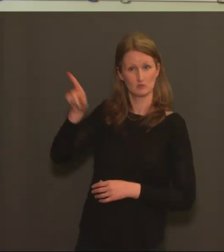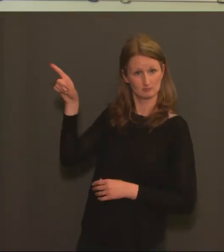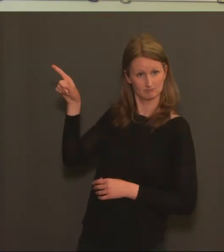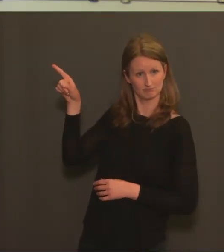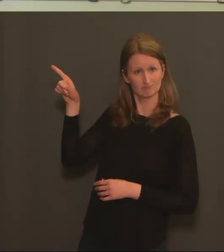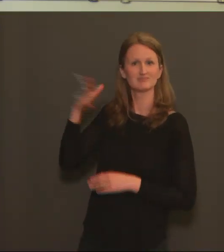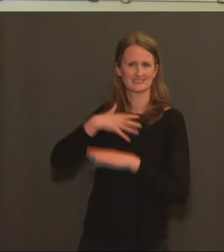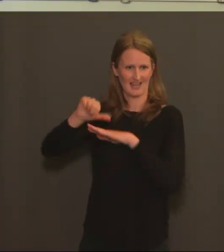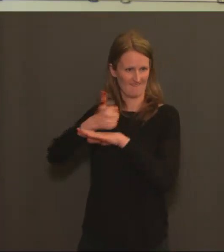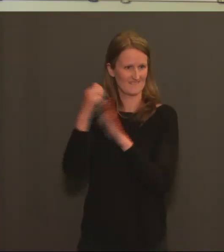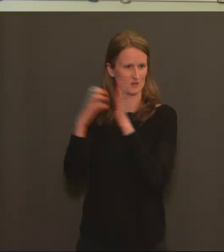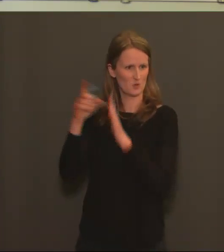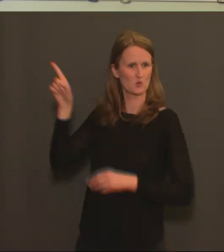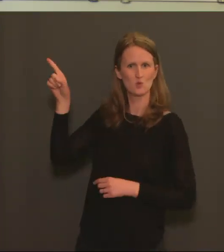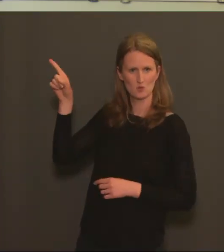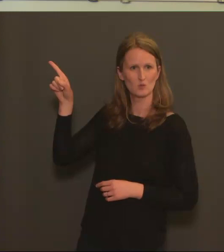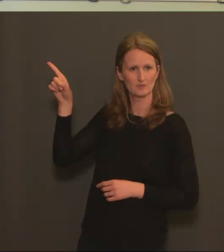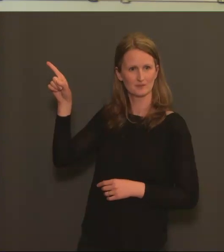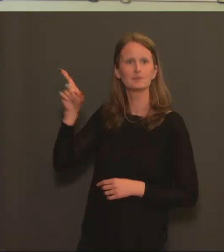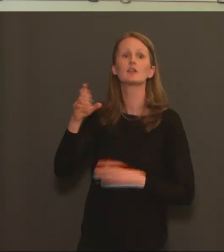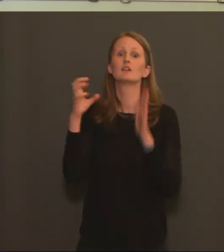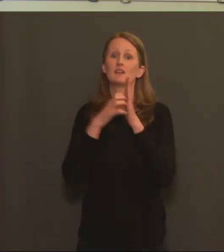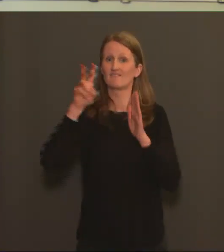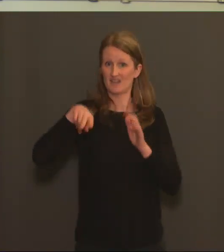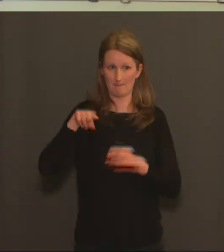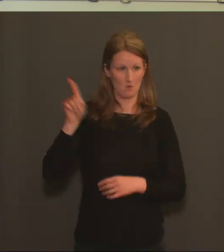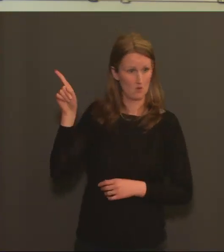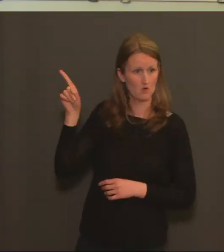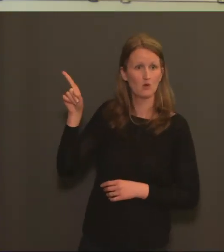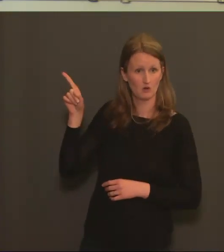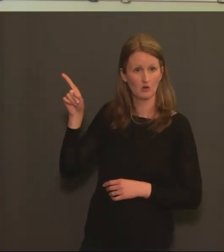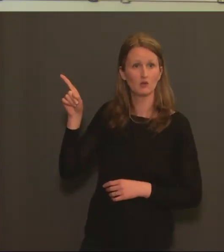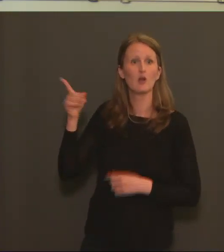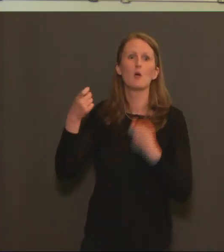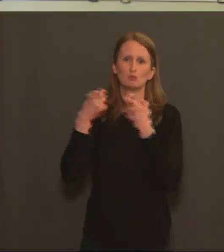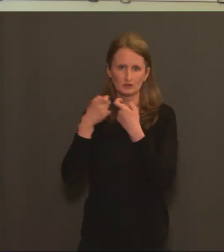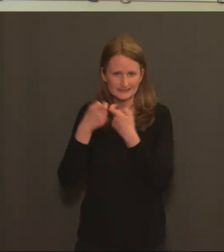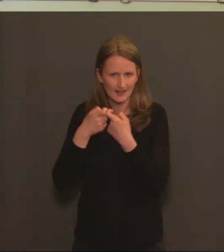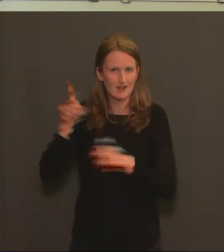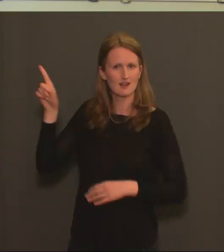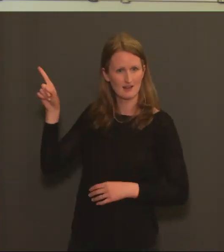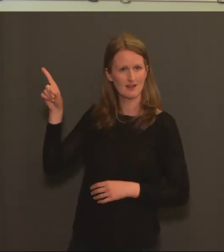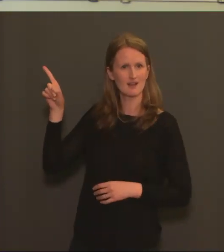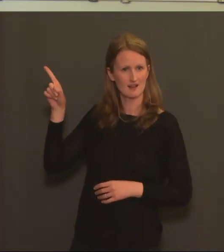la région bruxelloise de la commission communautaire commune ou de gemeenschappelijke